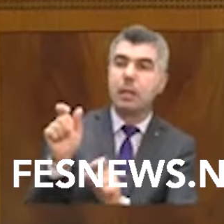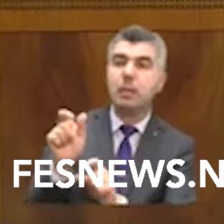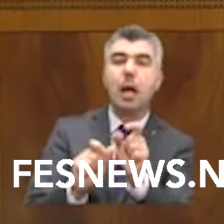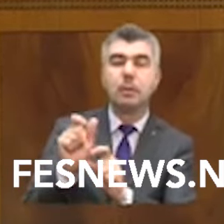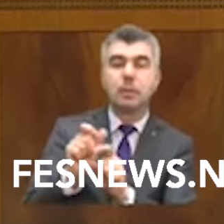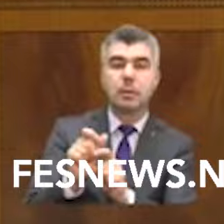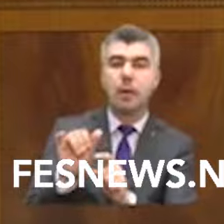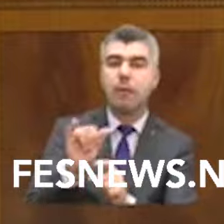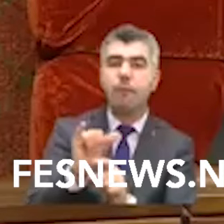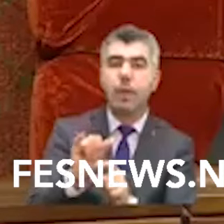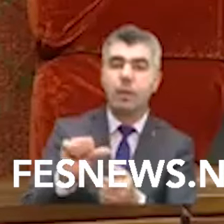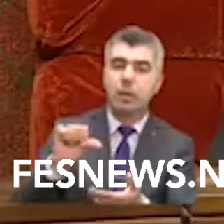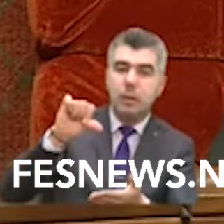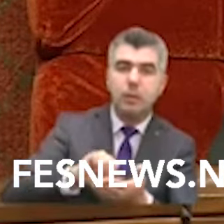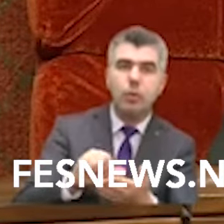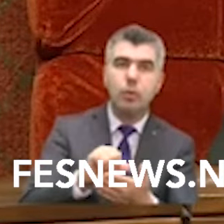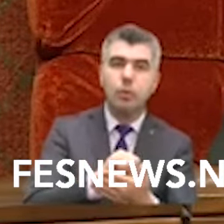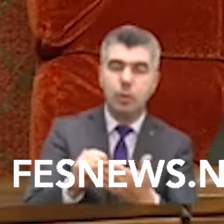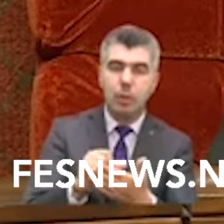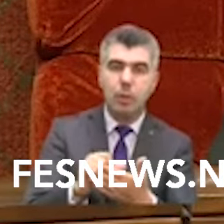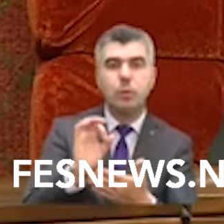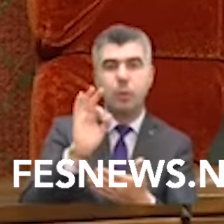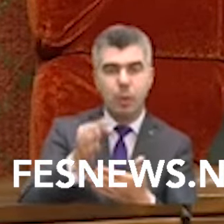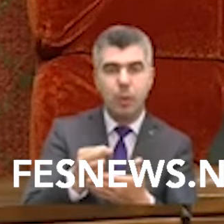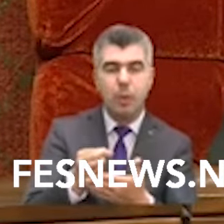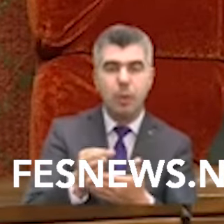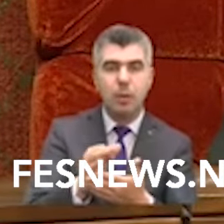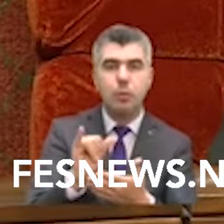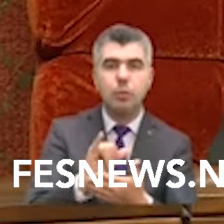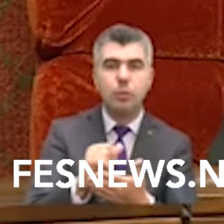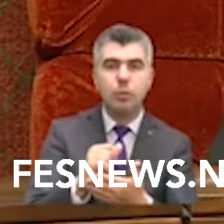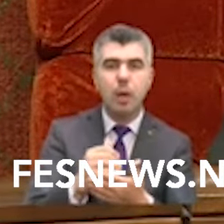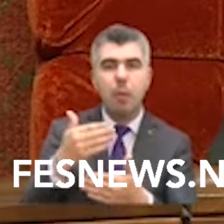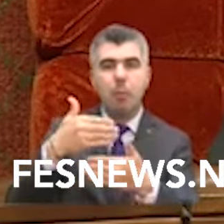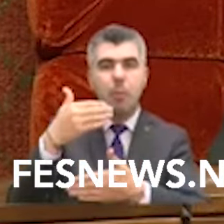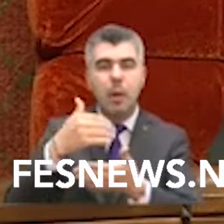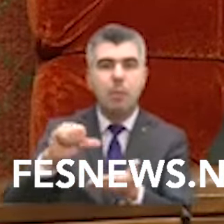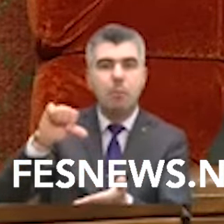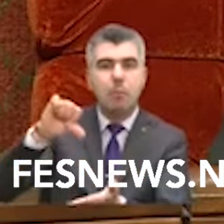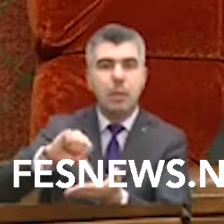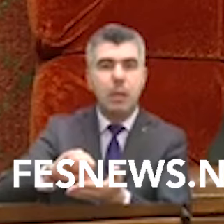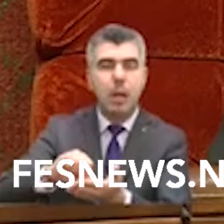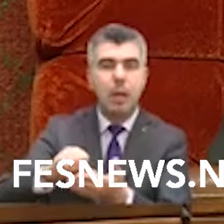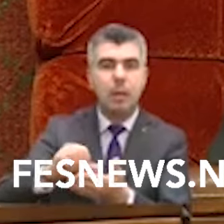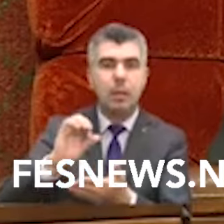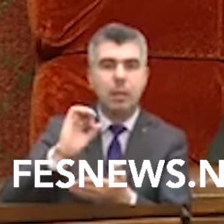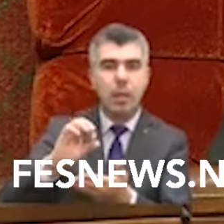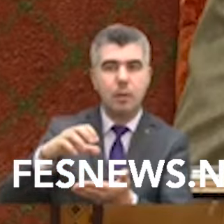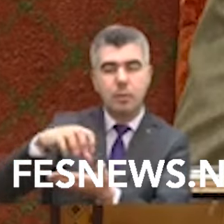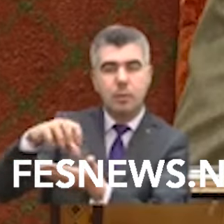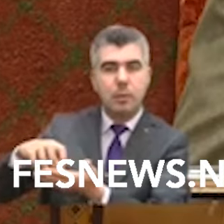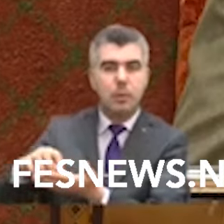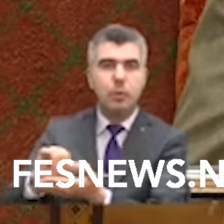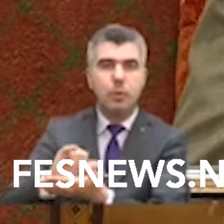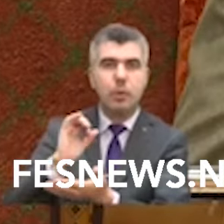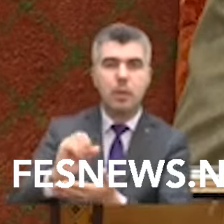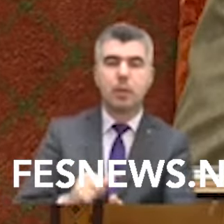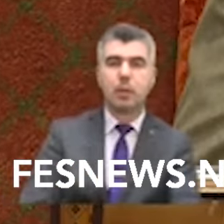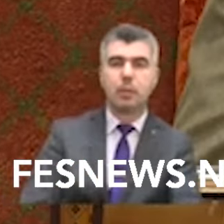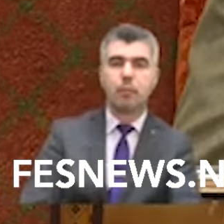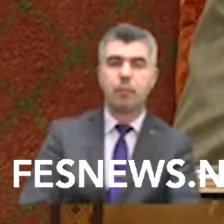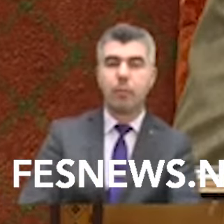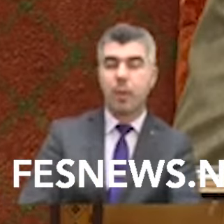اللي كيقول انا بغيت نشري وعندي الامكانيات، شكون هذا اللي غادي يبني لي في المنطقه ديالي وفي هذه المنطقه ولا في هذا الفيلاج ولا